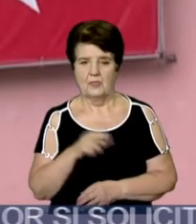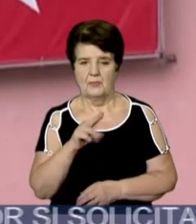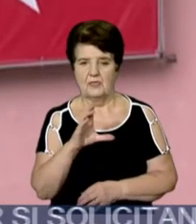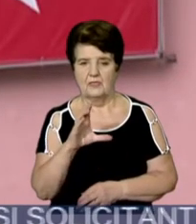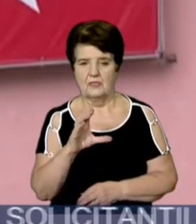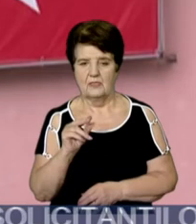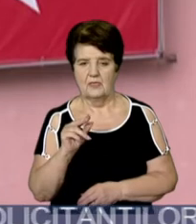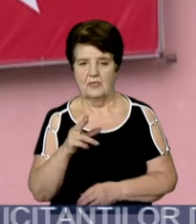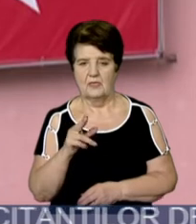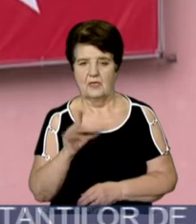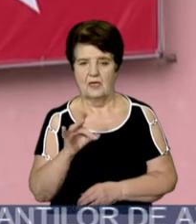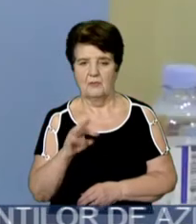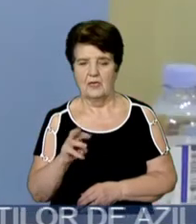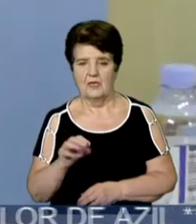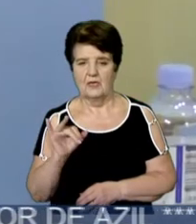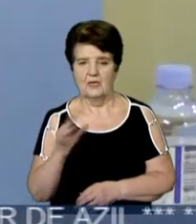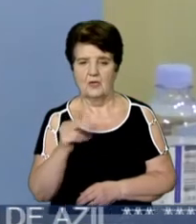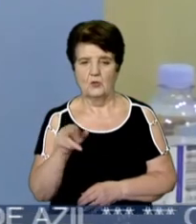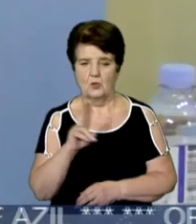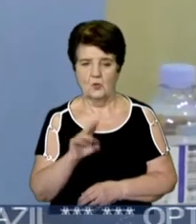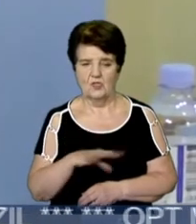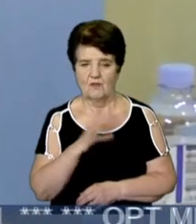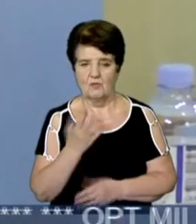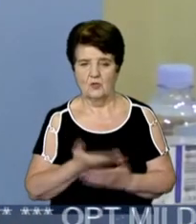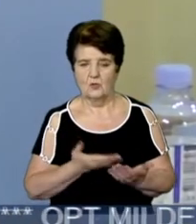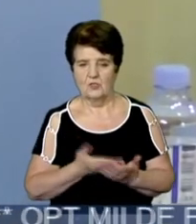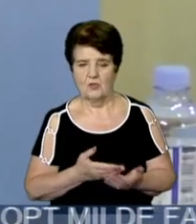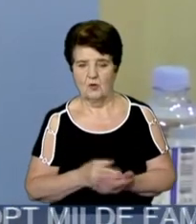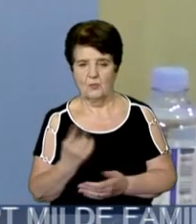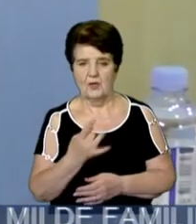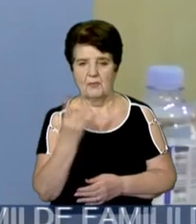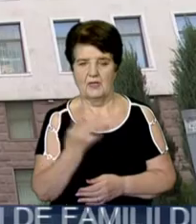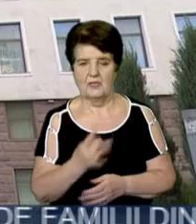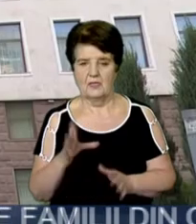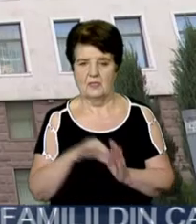consilier prezidențial al lui Igor Dodon, consilier municipal, totuși pentru prima dată